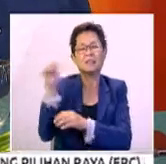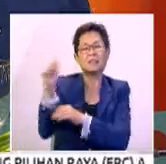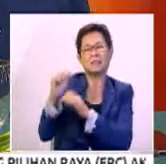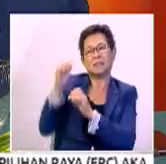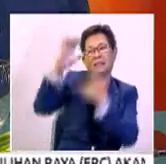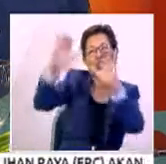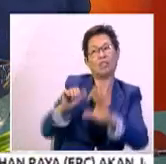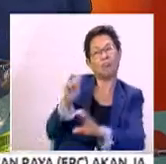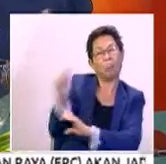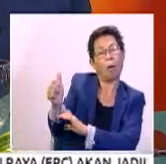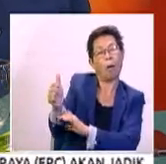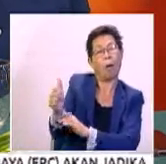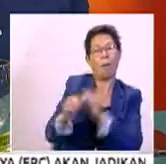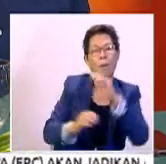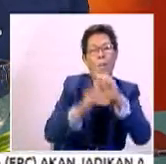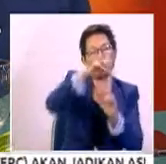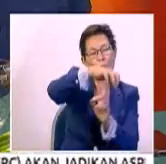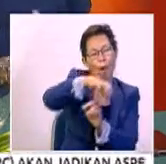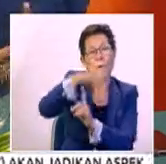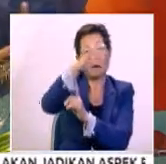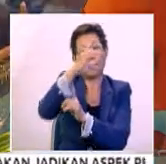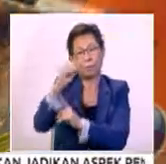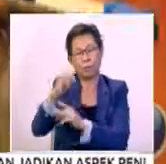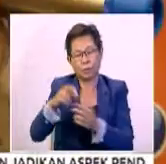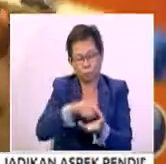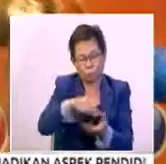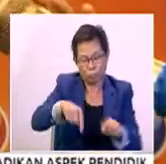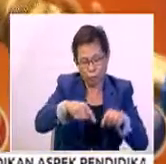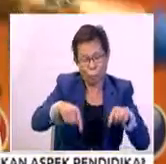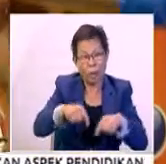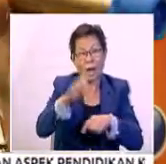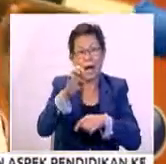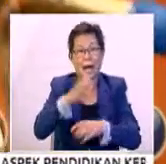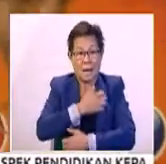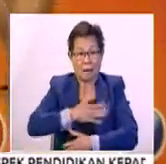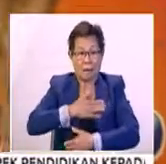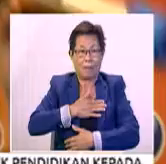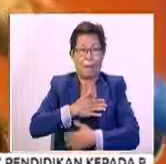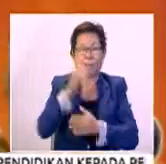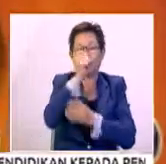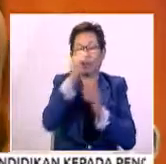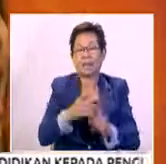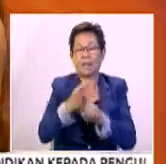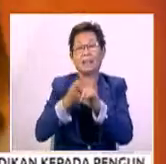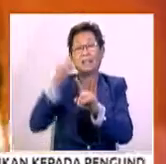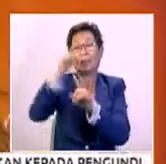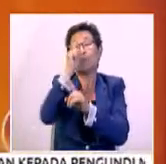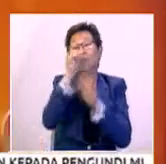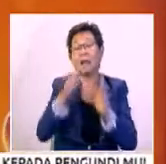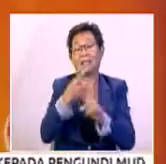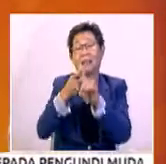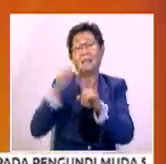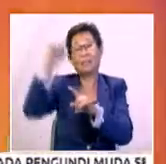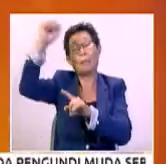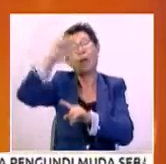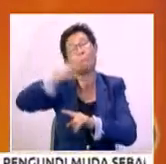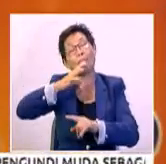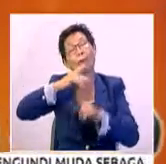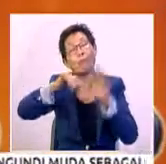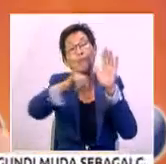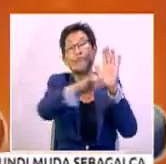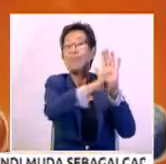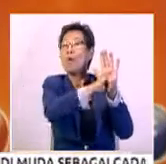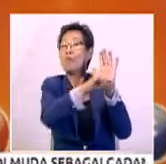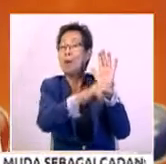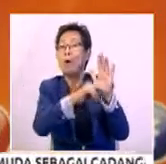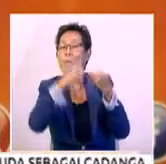tersendiri. Bernaung di bawah syarikat rakaman Broadway Entertainment, penyanyi yang berasal dari Sabah itu turut menyatakan imej beliau